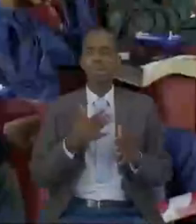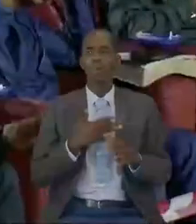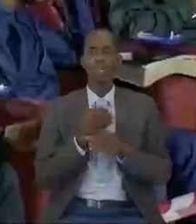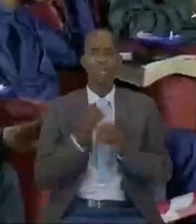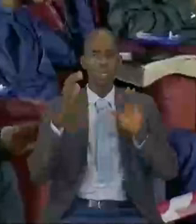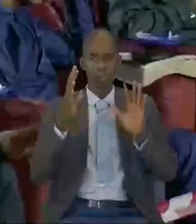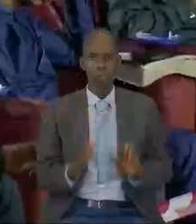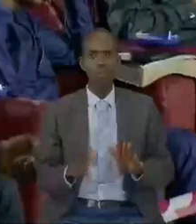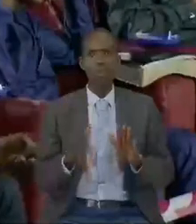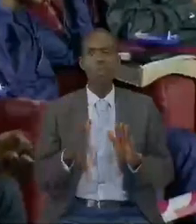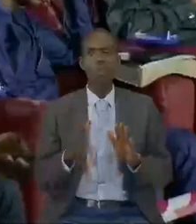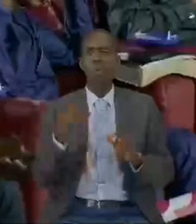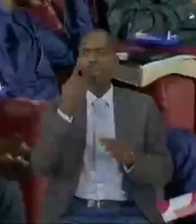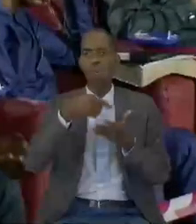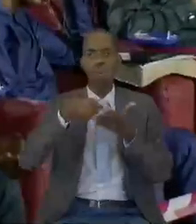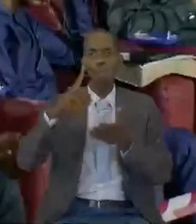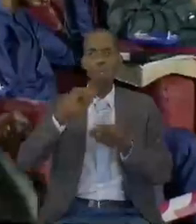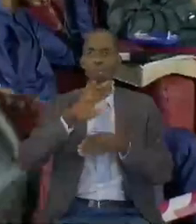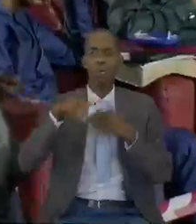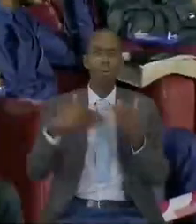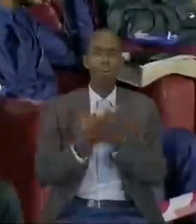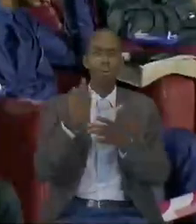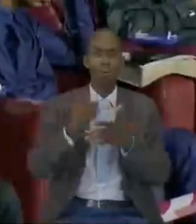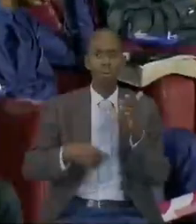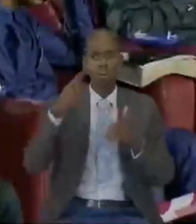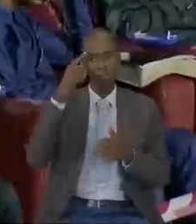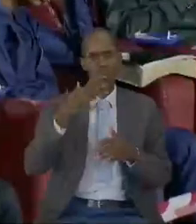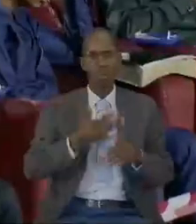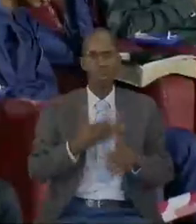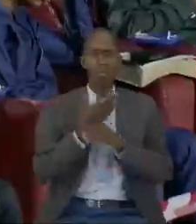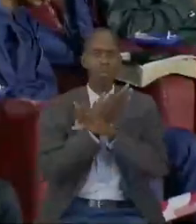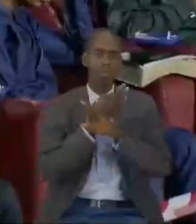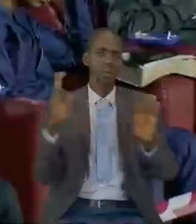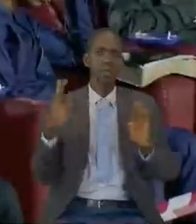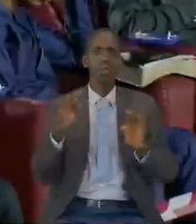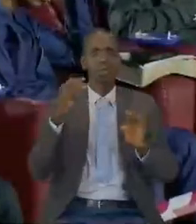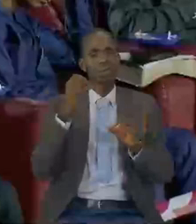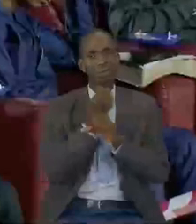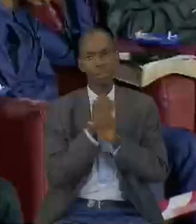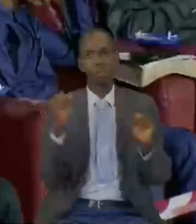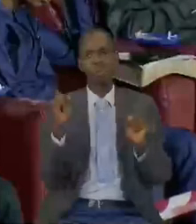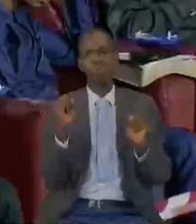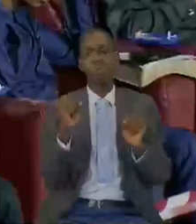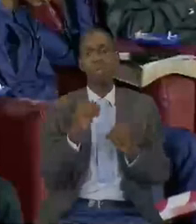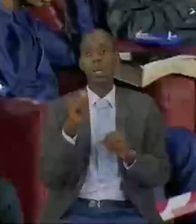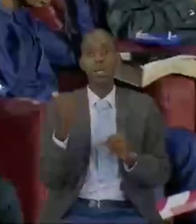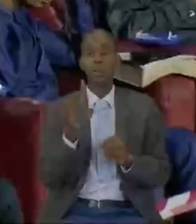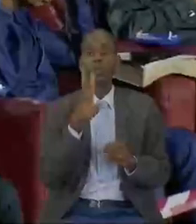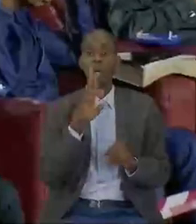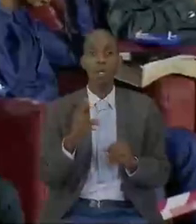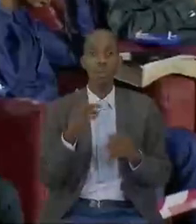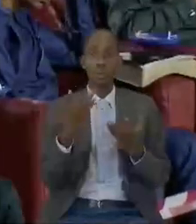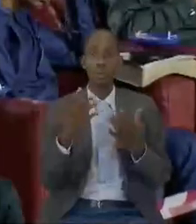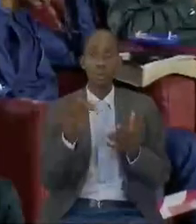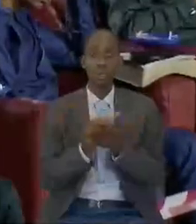mon sauveur, qui a payé tout le prix pour mon pardon, ma liberté et pour mon salut. N'importe